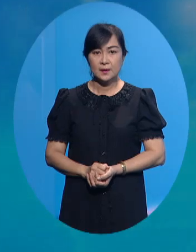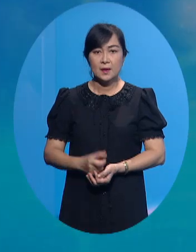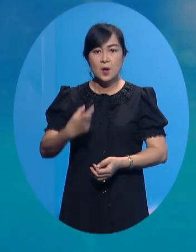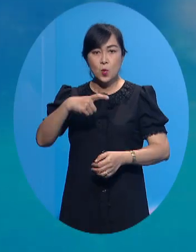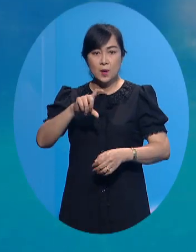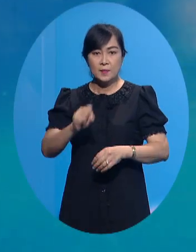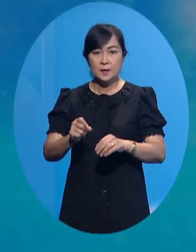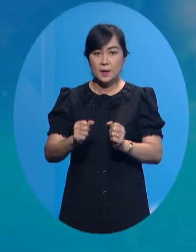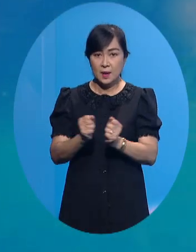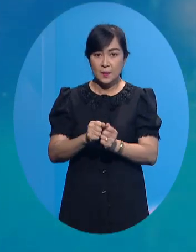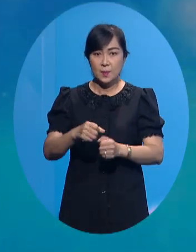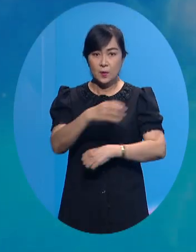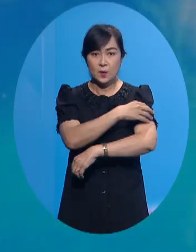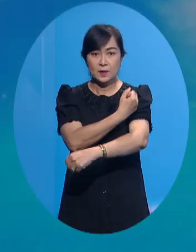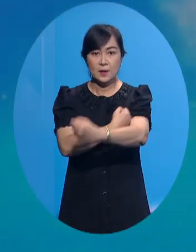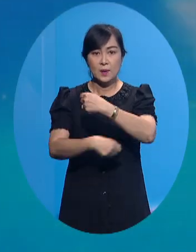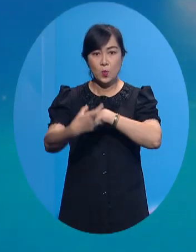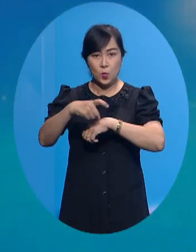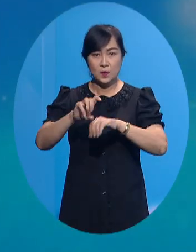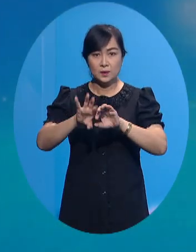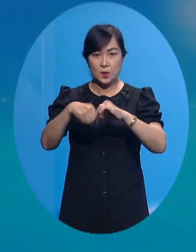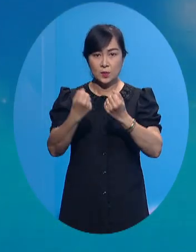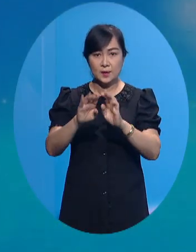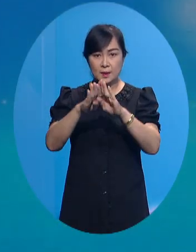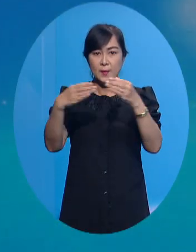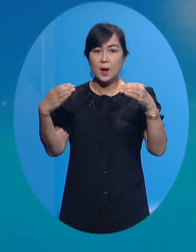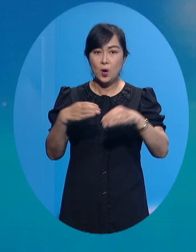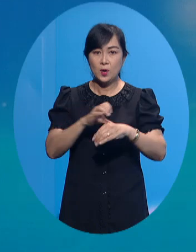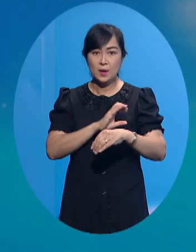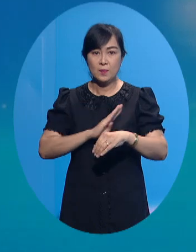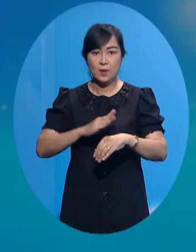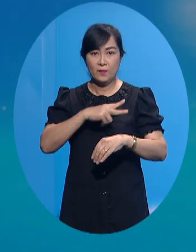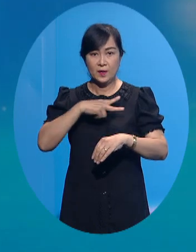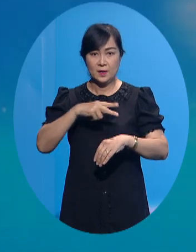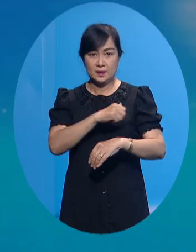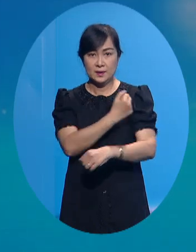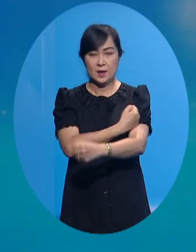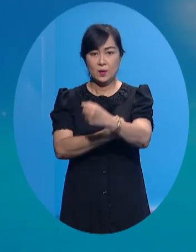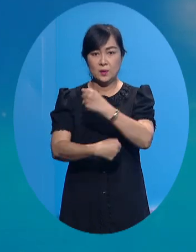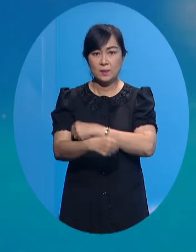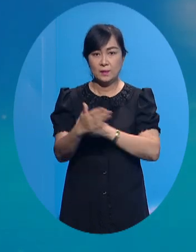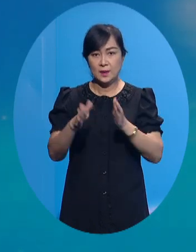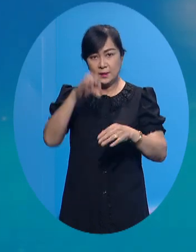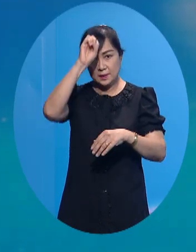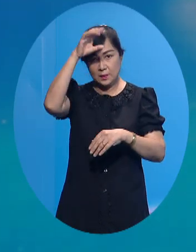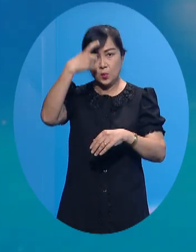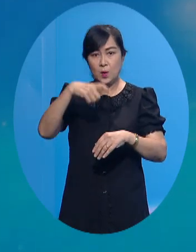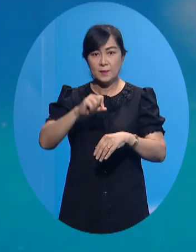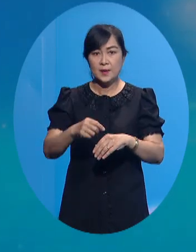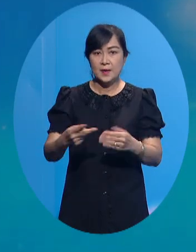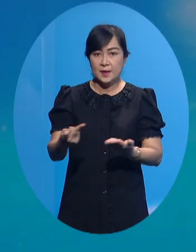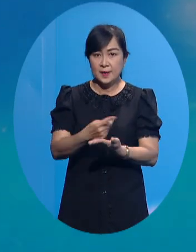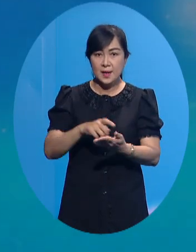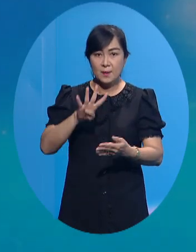Ủy ban nhân dân quận 10 phối hợp với Liên đoàn Lao động quận đã tổ chức khai mạc hội thao cán bộ viên chức người lao động ngành giáo dục và Đào tạo quận 10